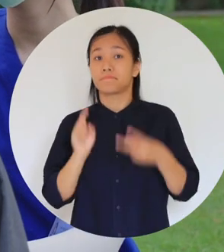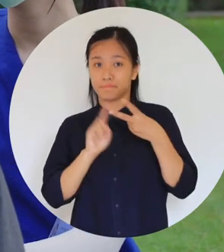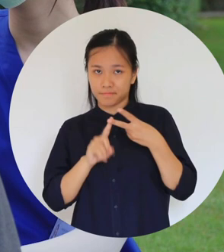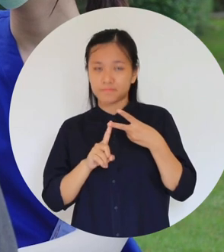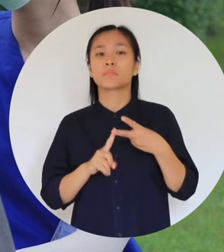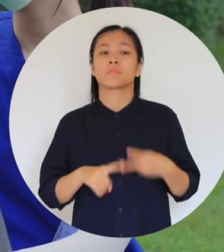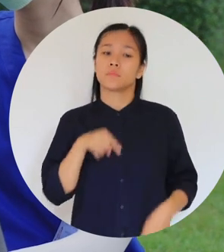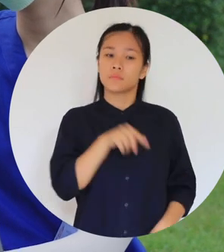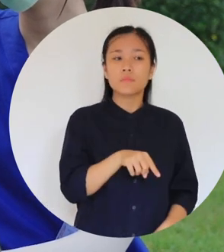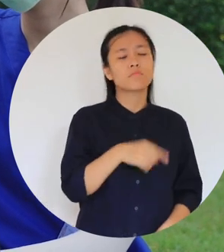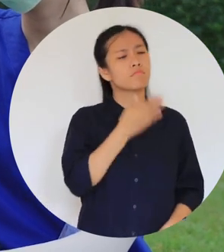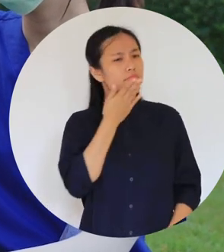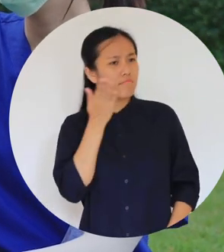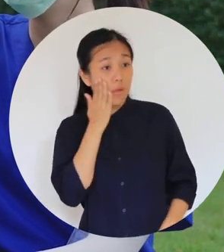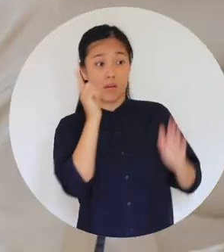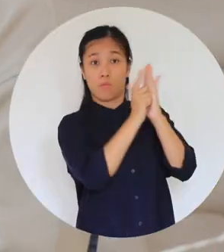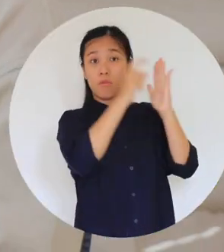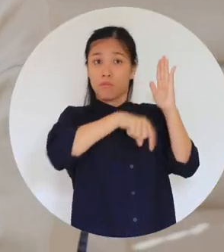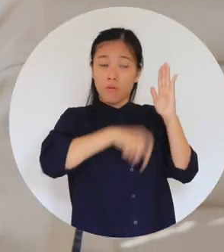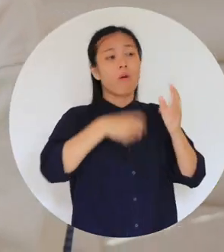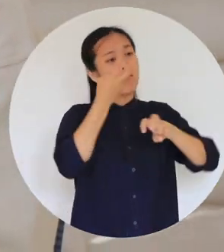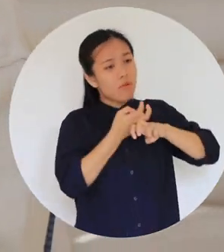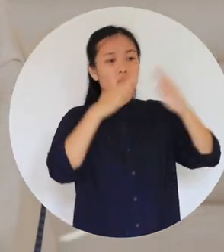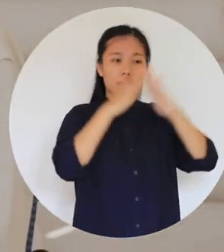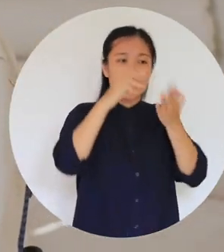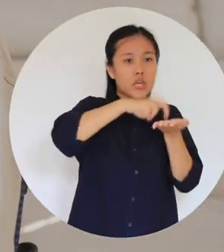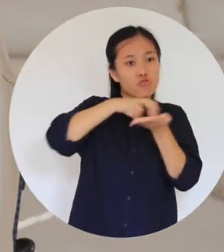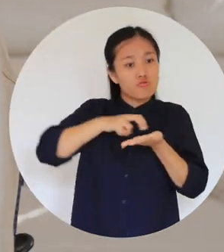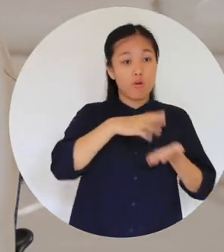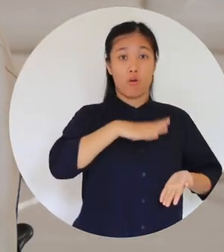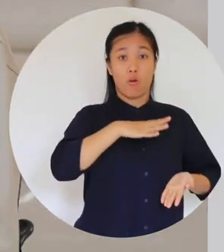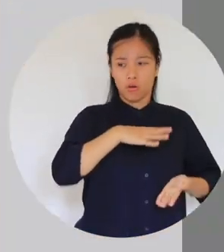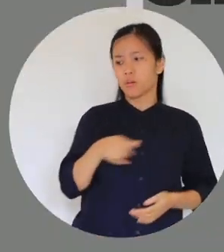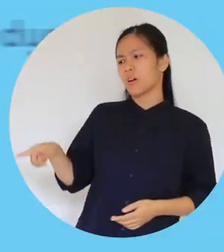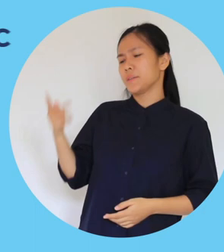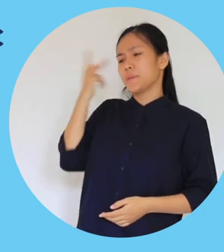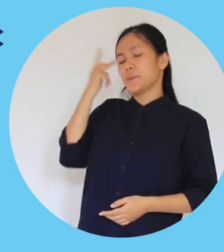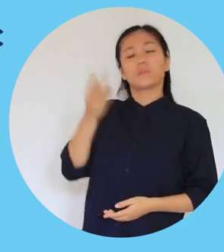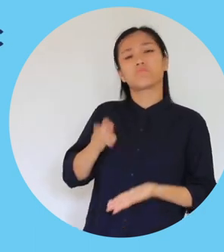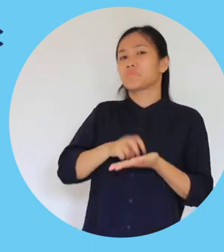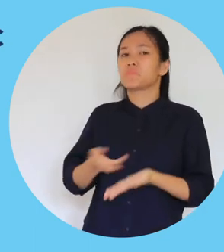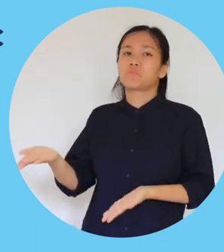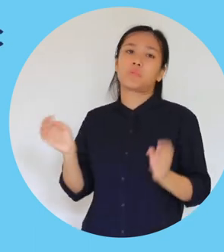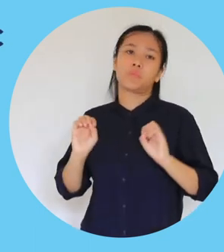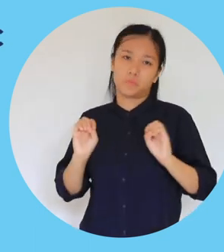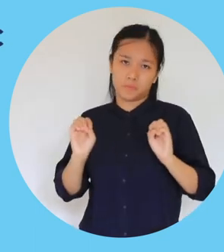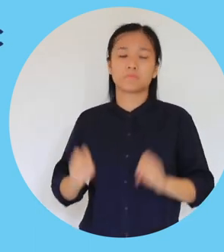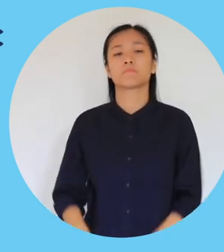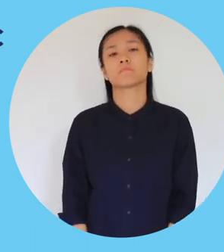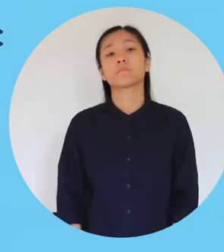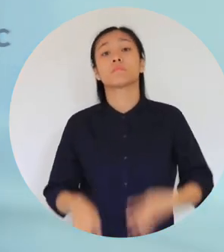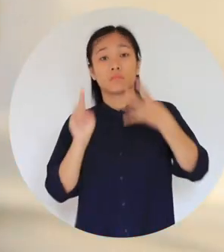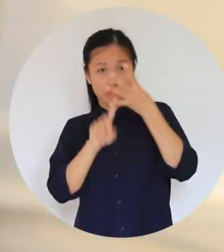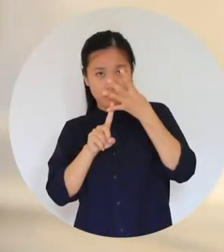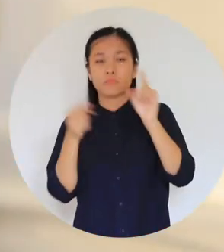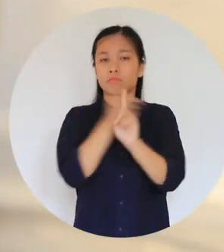chăm sóc hoàn toàn không cân nhắc phân chia tài sản cho người khuyết tật theo quy định của pháp luật. 4. Bạo hành, bạo lực